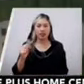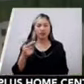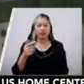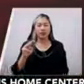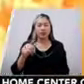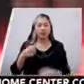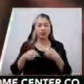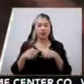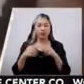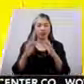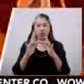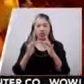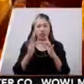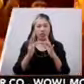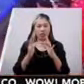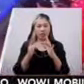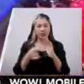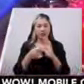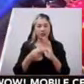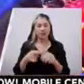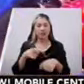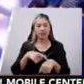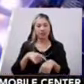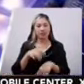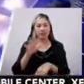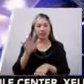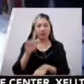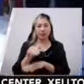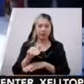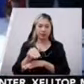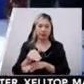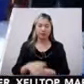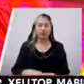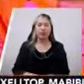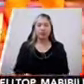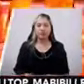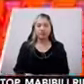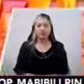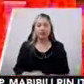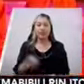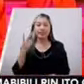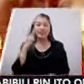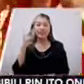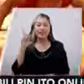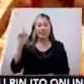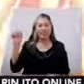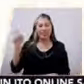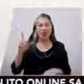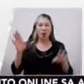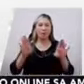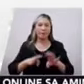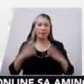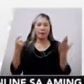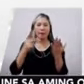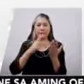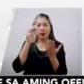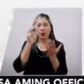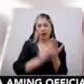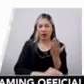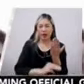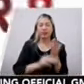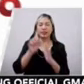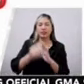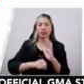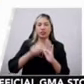channels ng 5 p.m. Samantala, abangan po ang pasabog sa opening ceremonies ng Season 100 mula sa Mall of